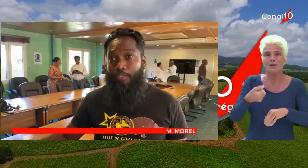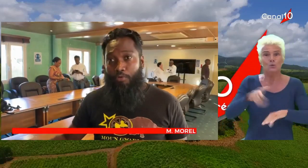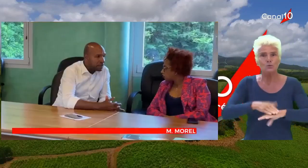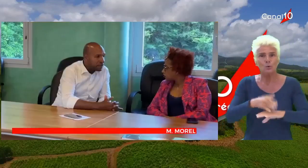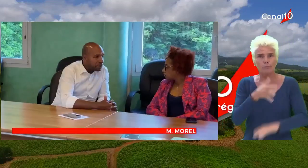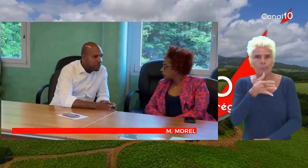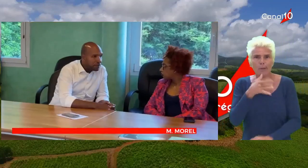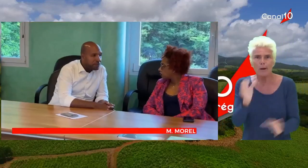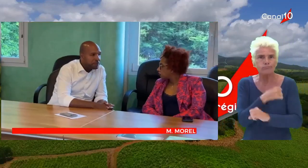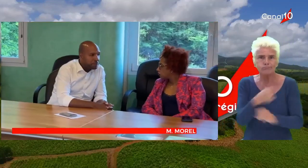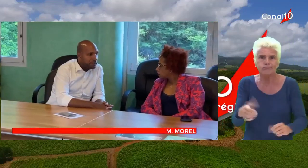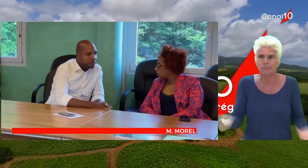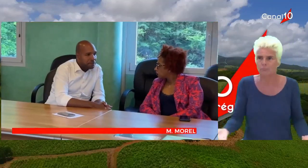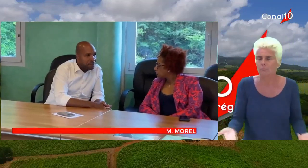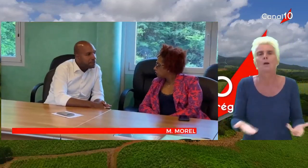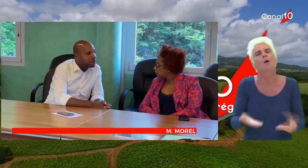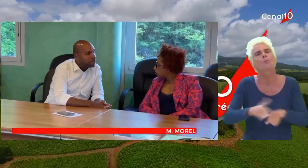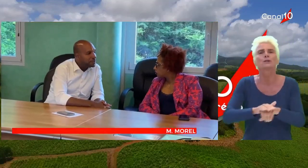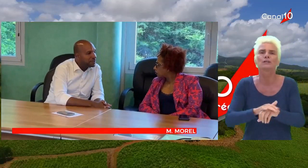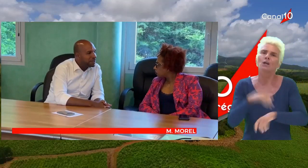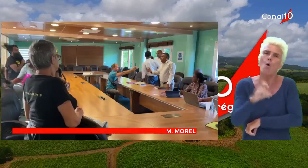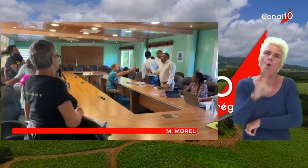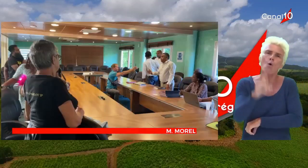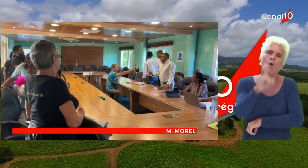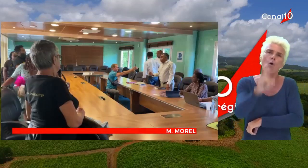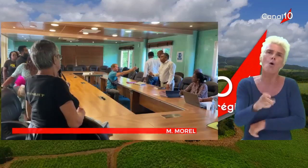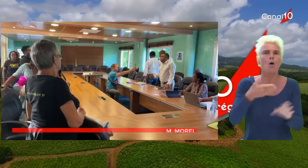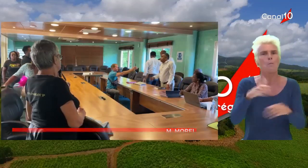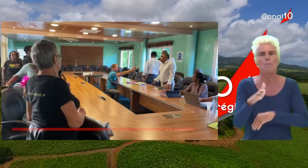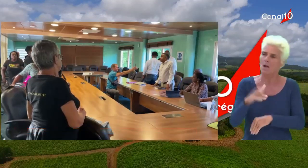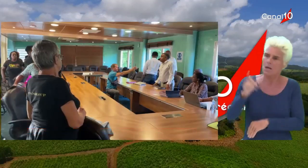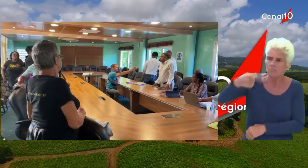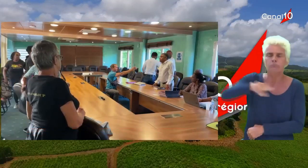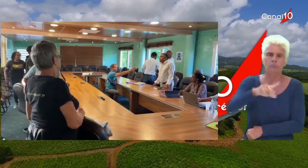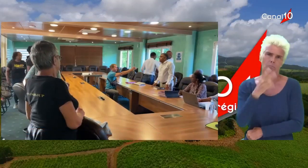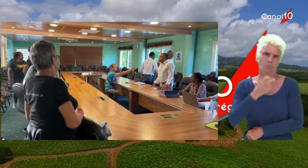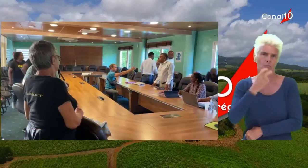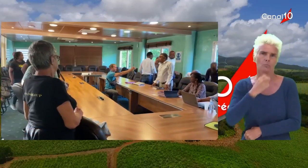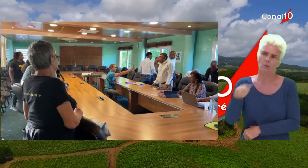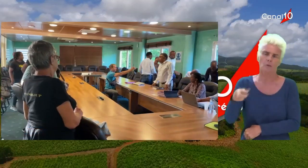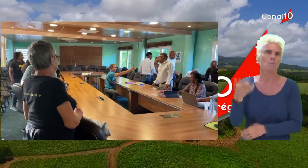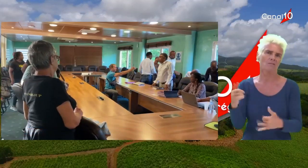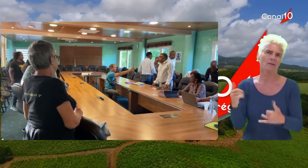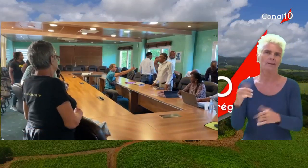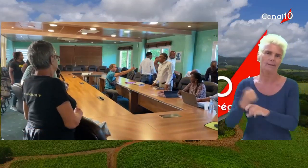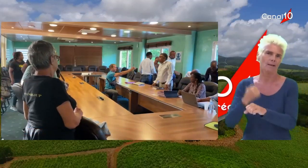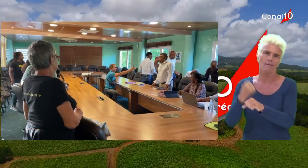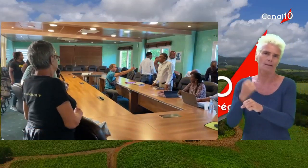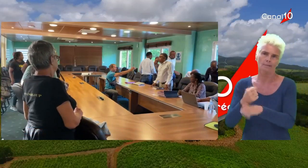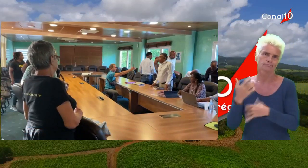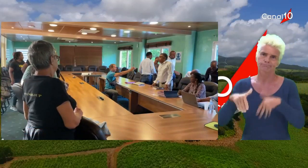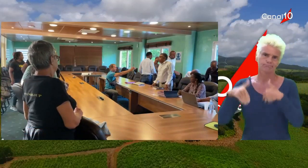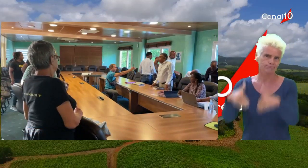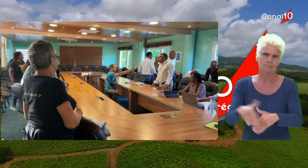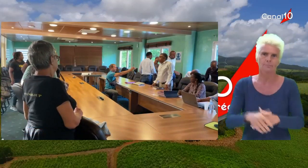de faire la politique autour de l'eau mais un certain moment il faut pouvoir répondre au besoins de la population et là on y est pas encore